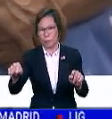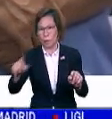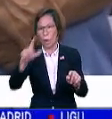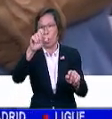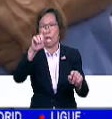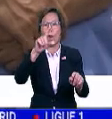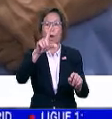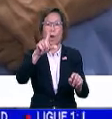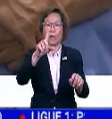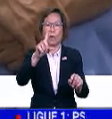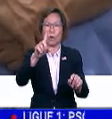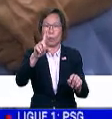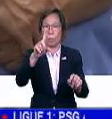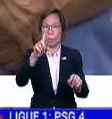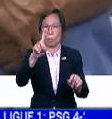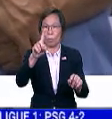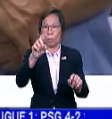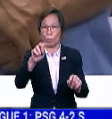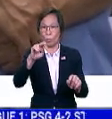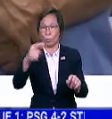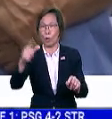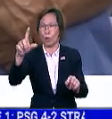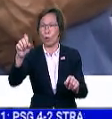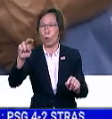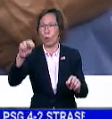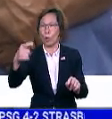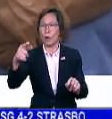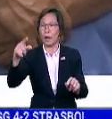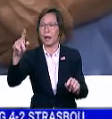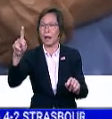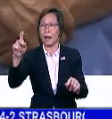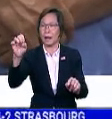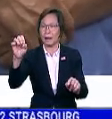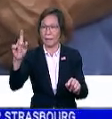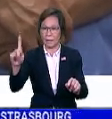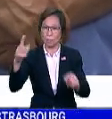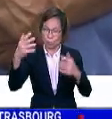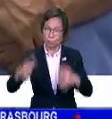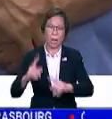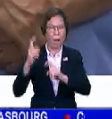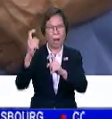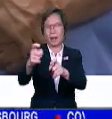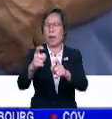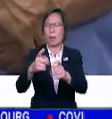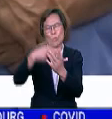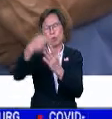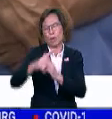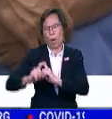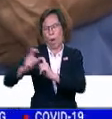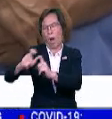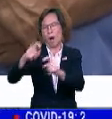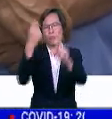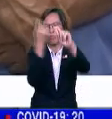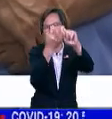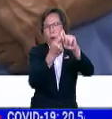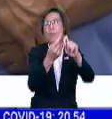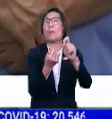Long Loping yang tu sudah pun dianugerahkan dengan kontraktor dengan kos lebih